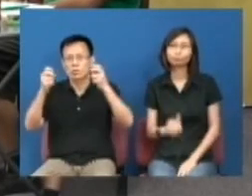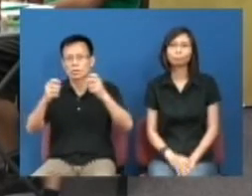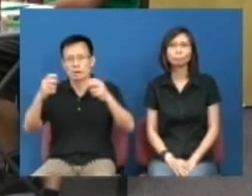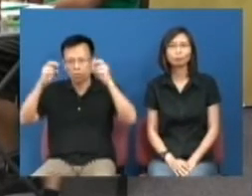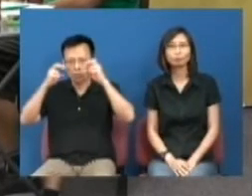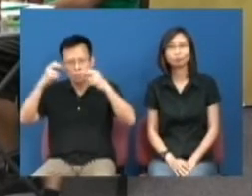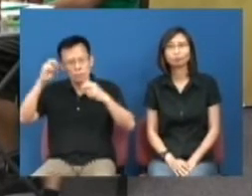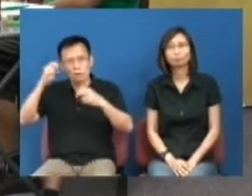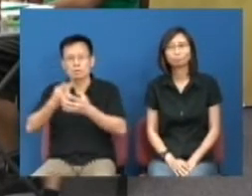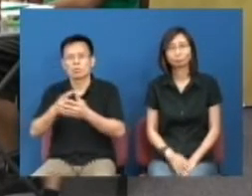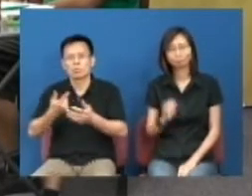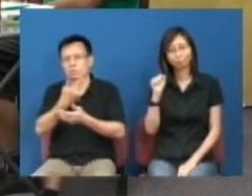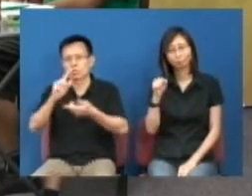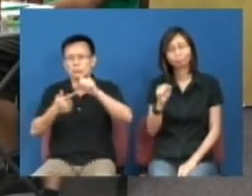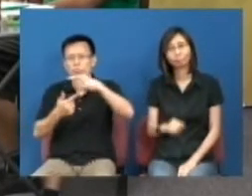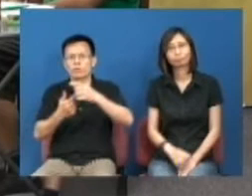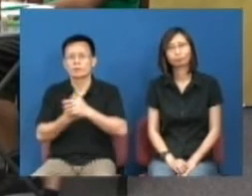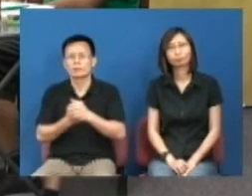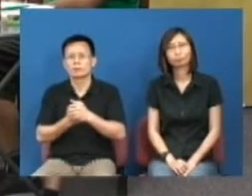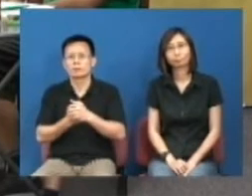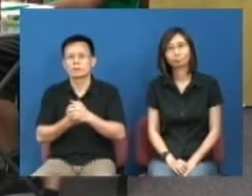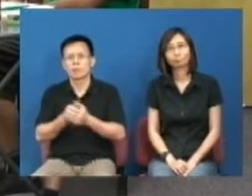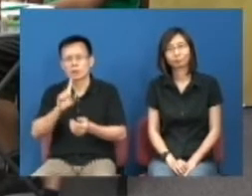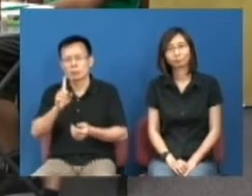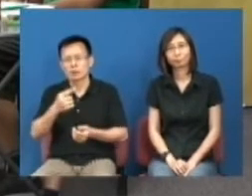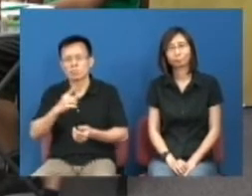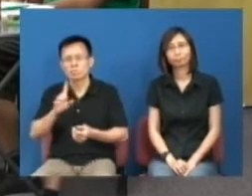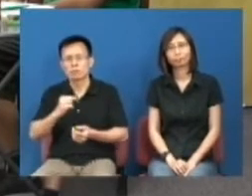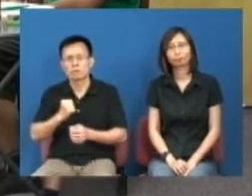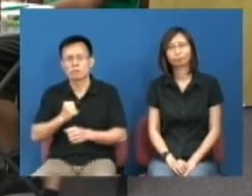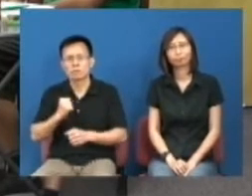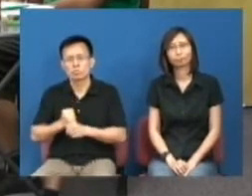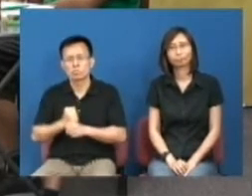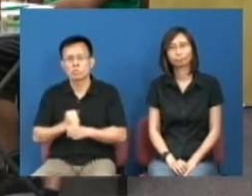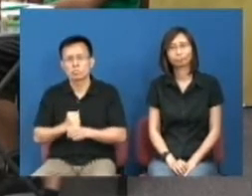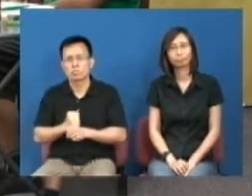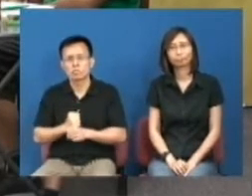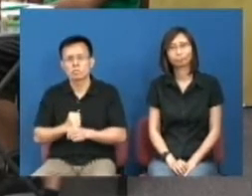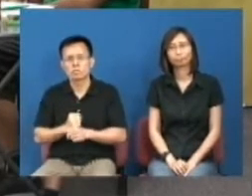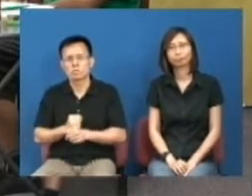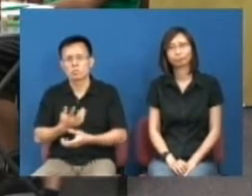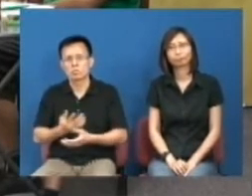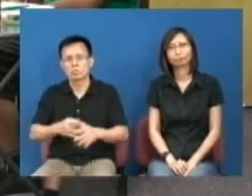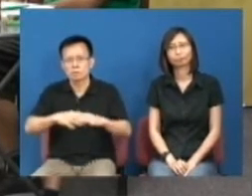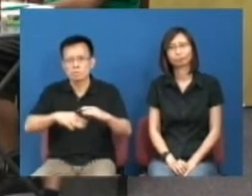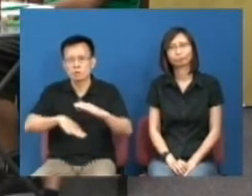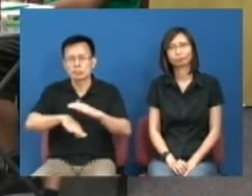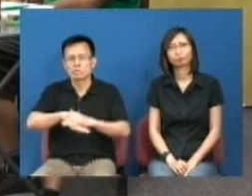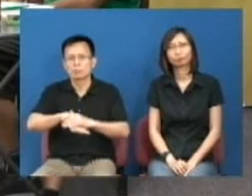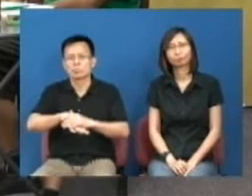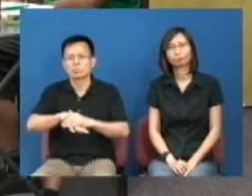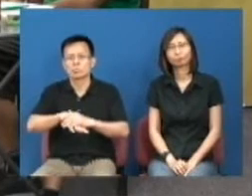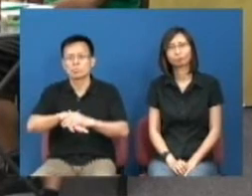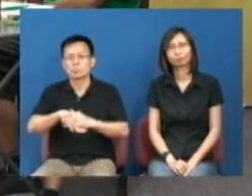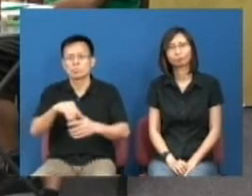你好多方法噶嘛，點解你唔用咧？係咪？連擺一個。中大